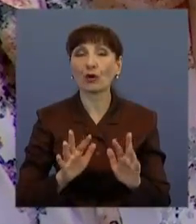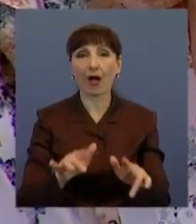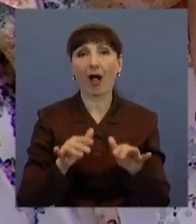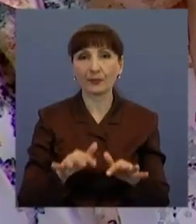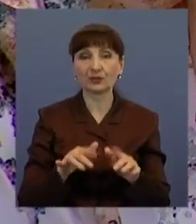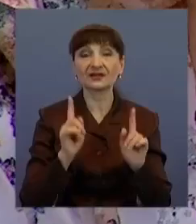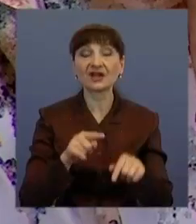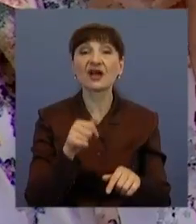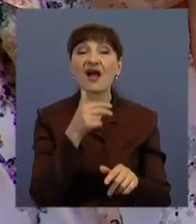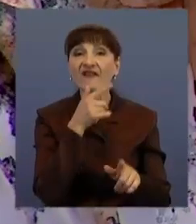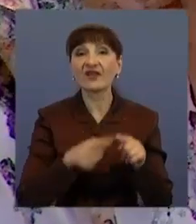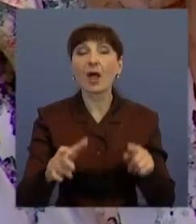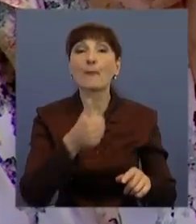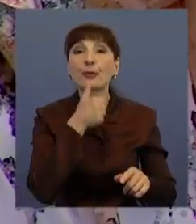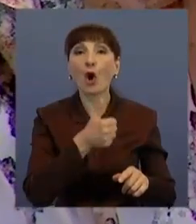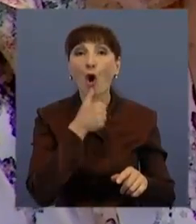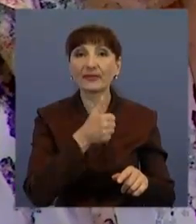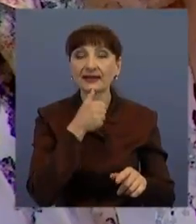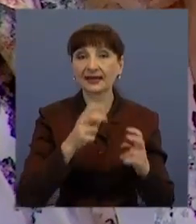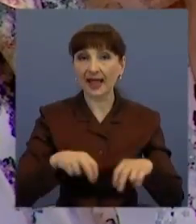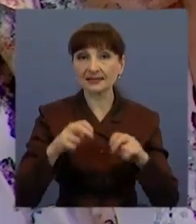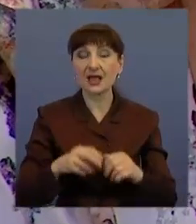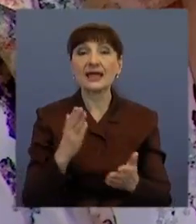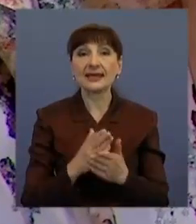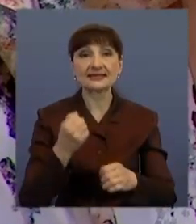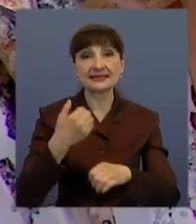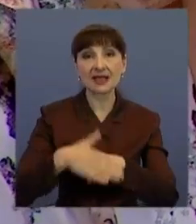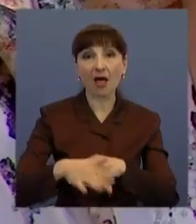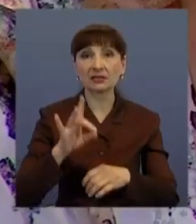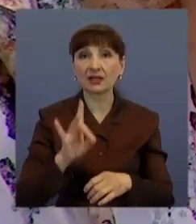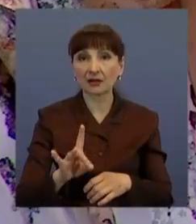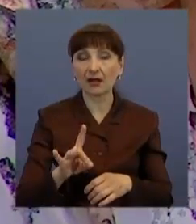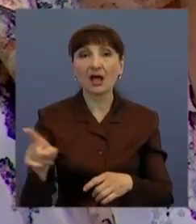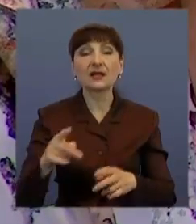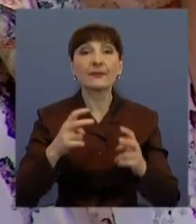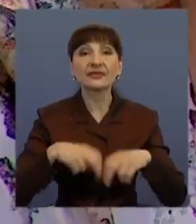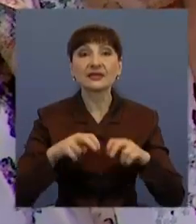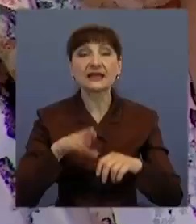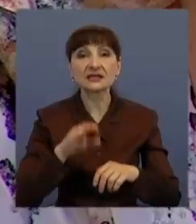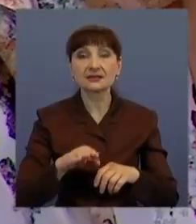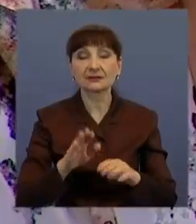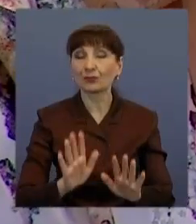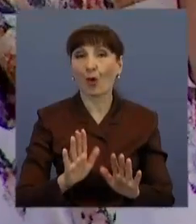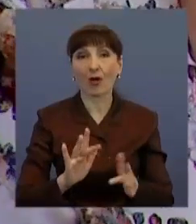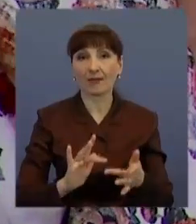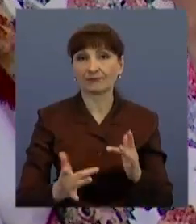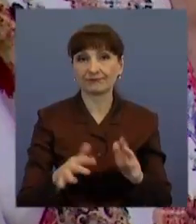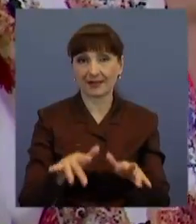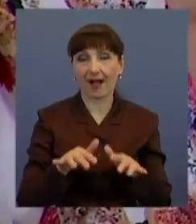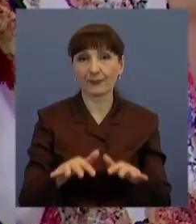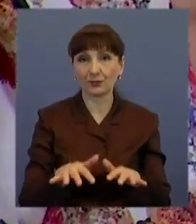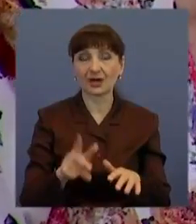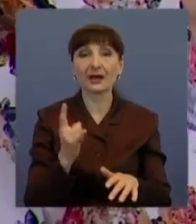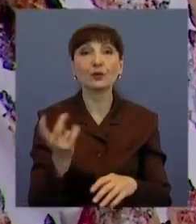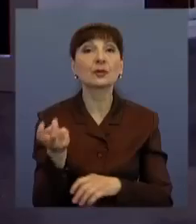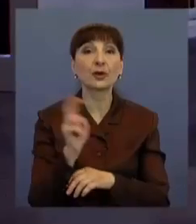пробных тестирований у нас есть, даже у нас в городе Алматы есть центры, которые тестирование проводят в офлайн режиме. То есть ребенок